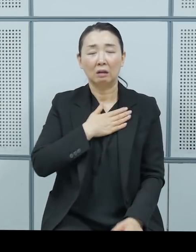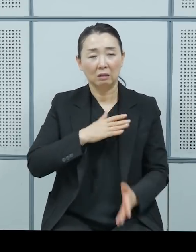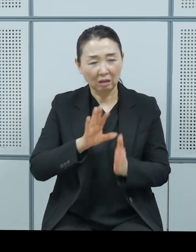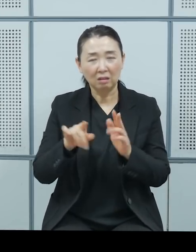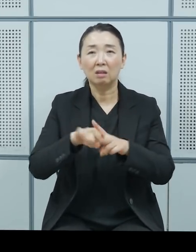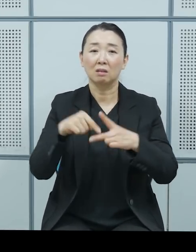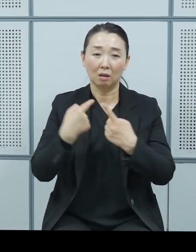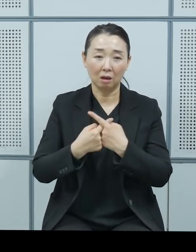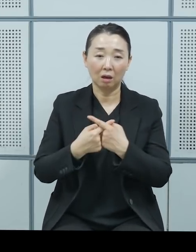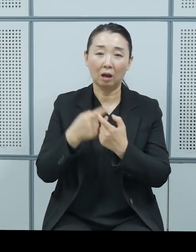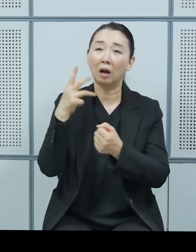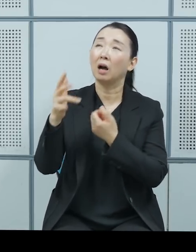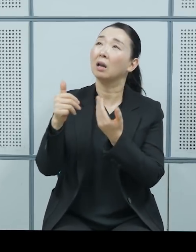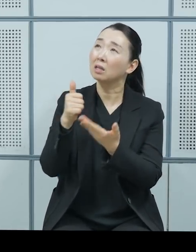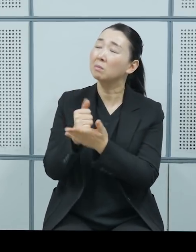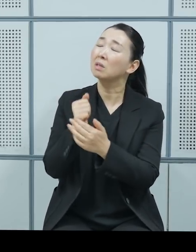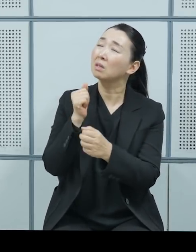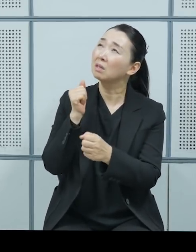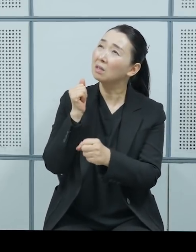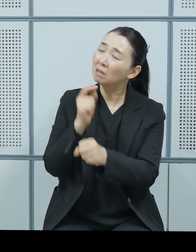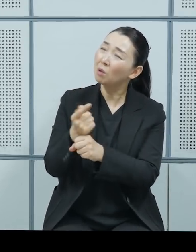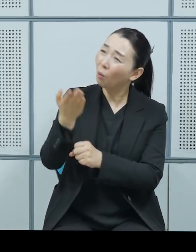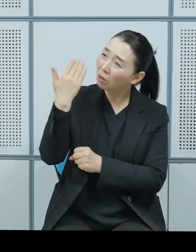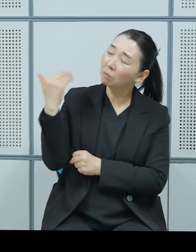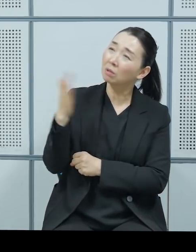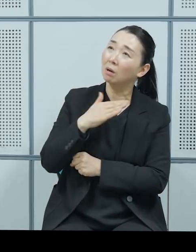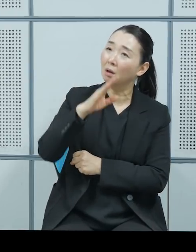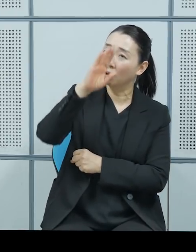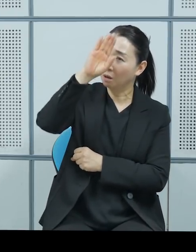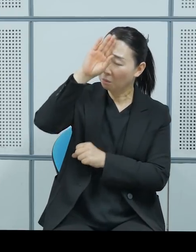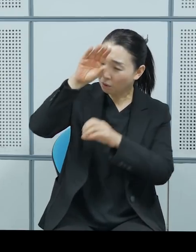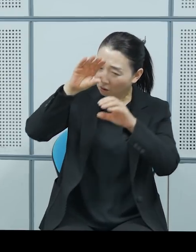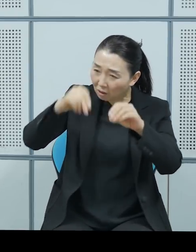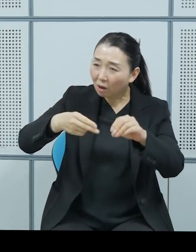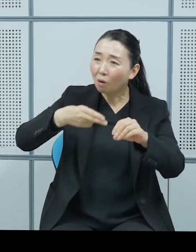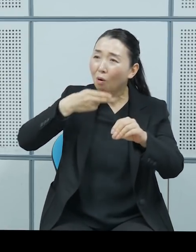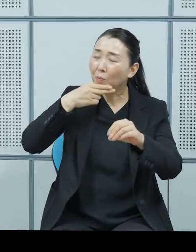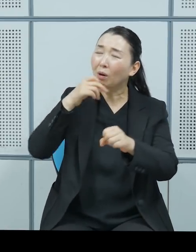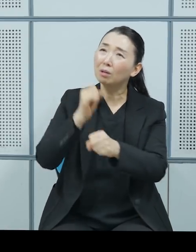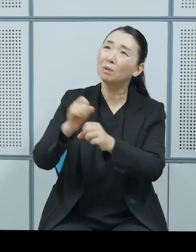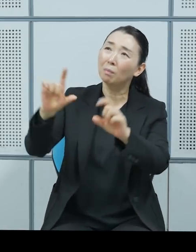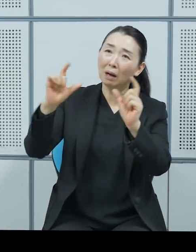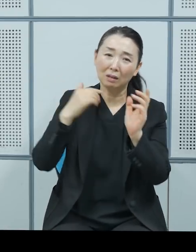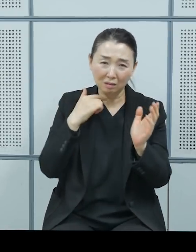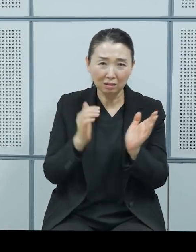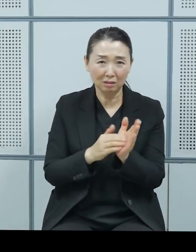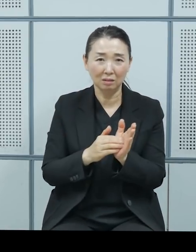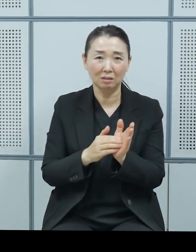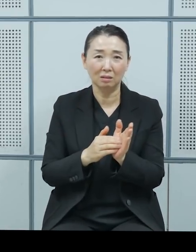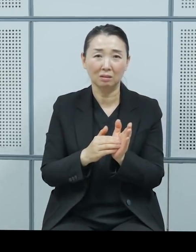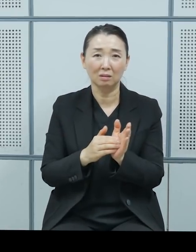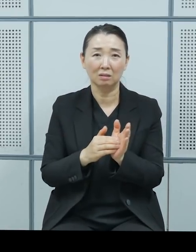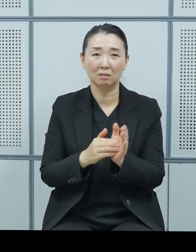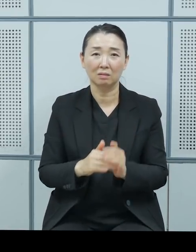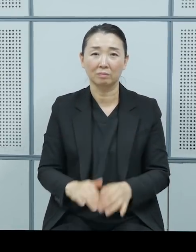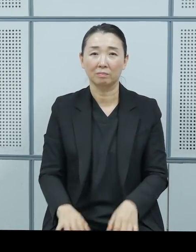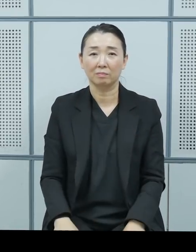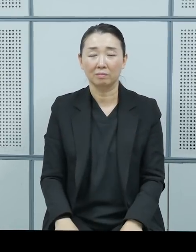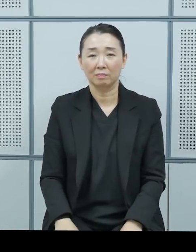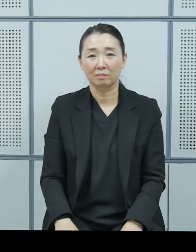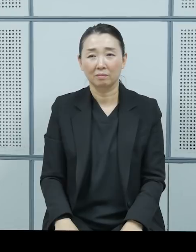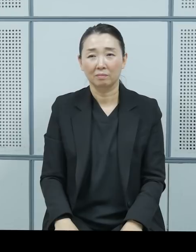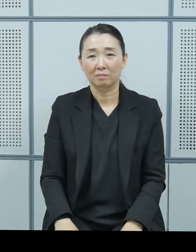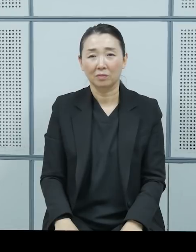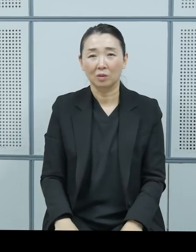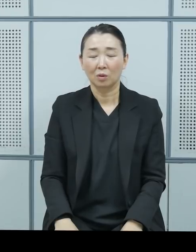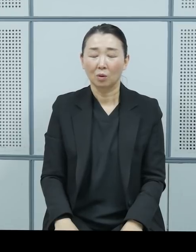이게 하나님이 이미 오래전에 나한테 안 낫는다고 이거 말씀하신 거구나. 그래서